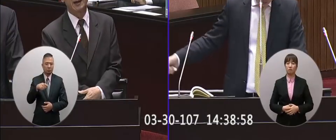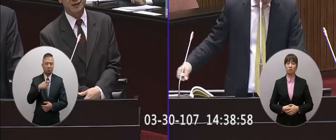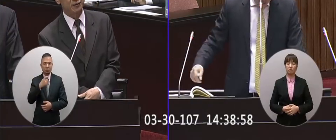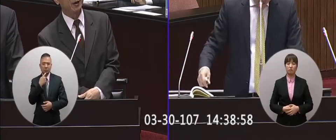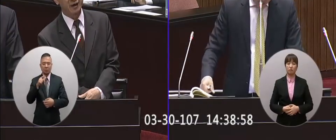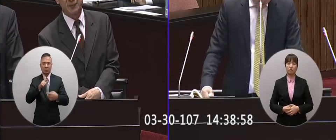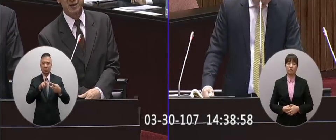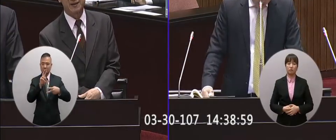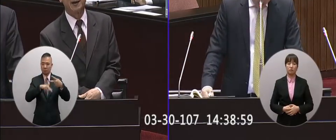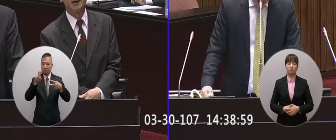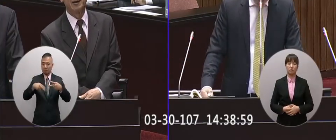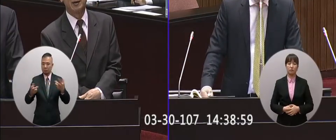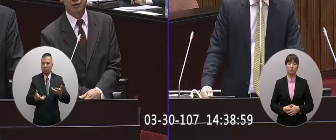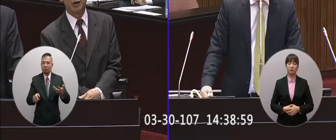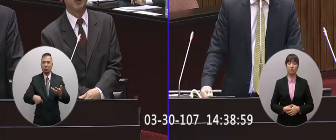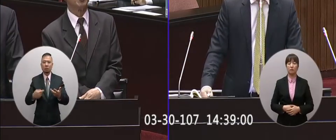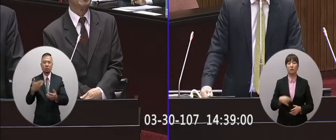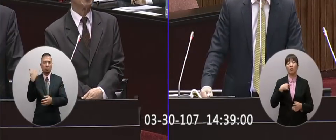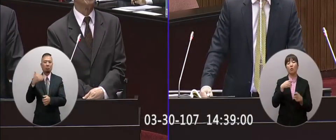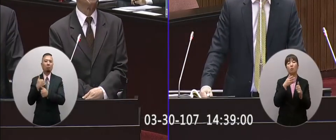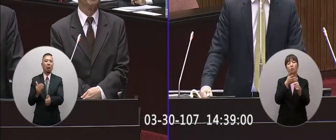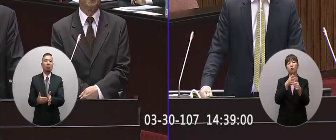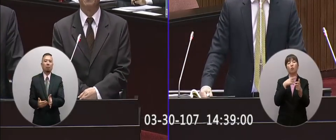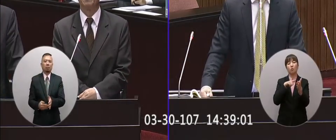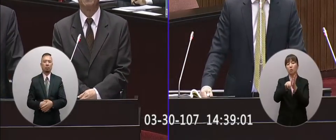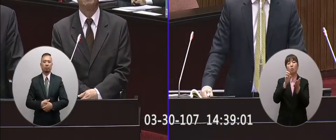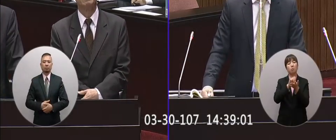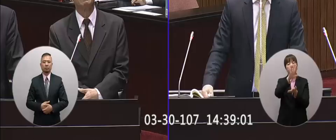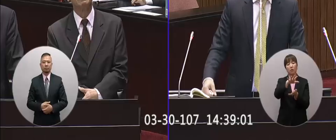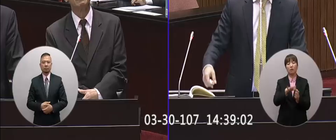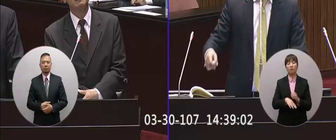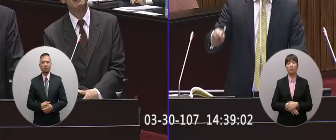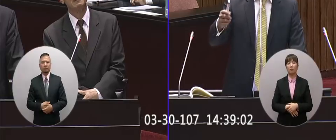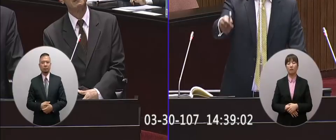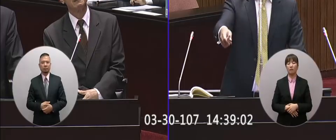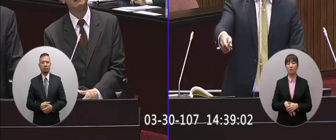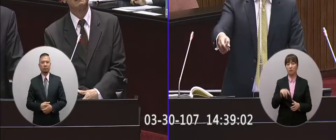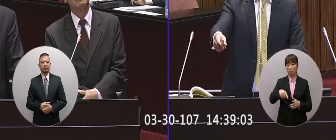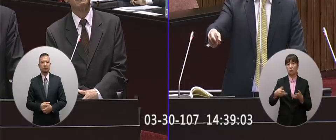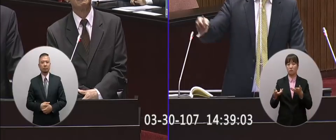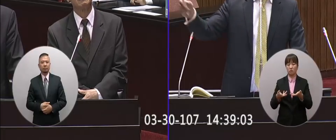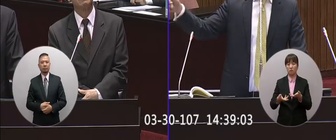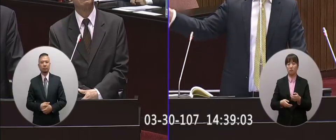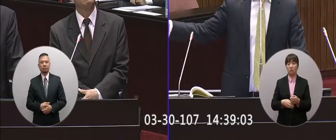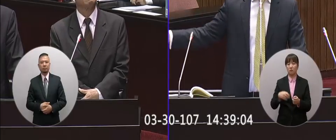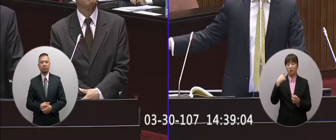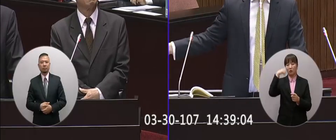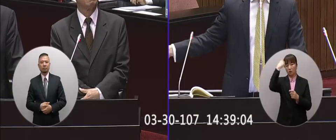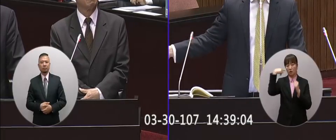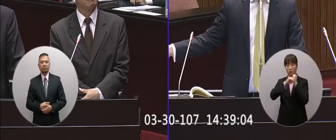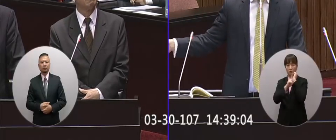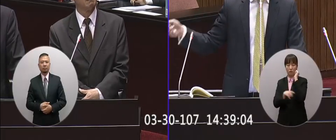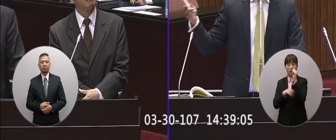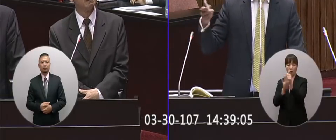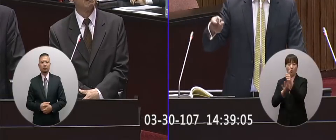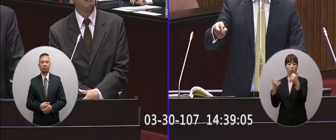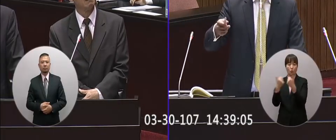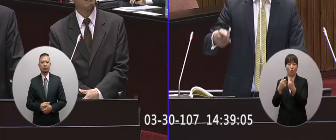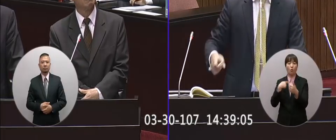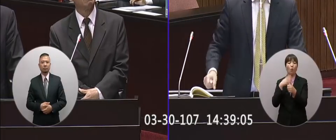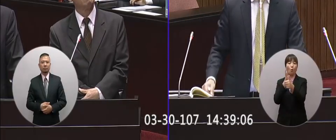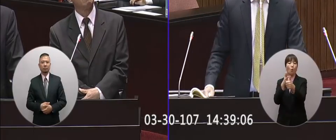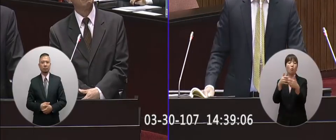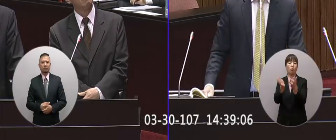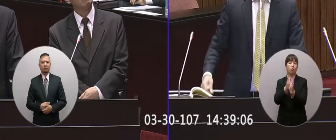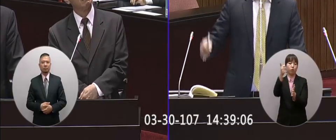呢，那已经早就给你免职了。 我直接跟院长报告哈。这件事情我在司法法制委员会我就请